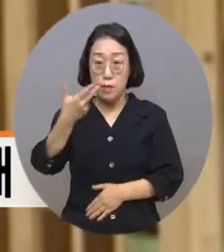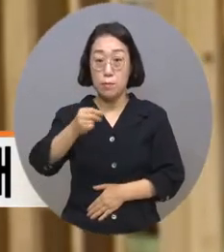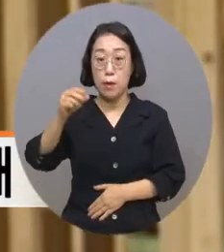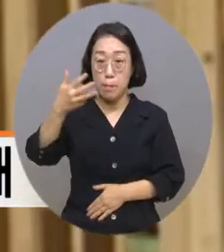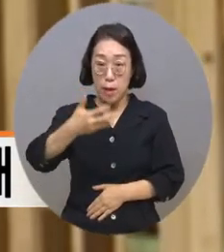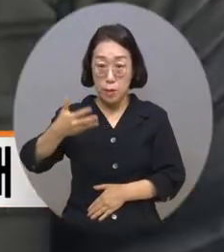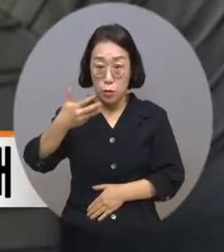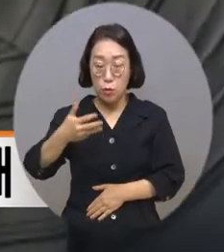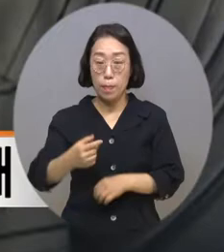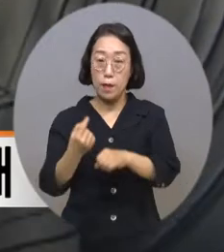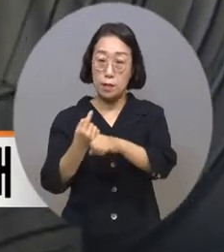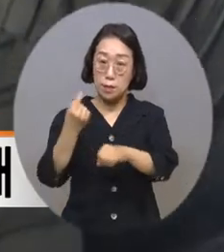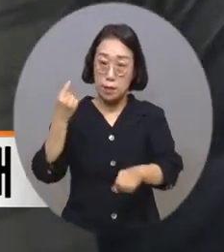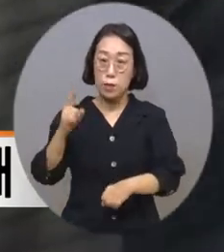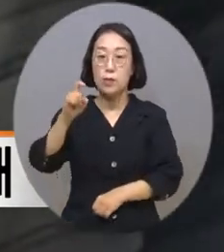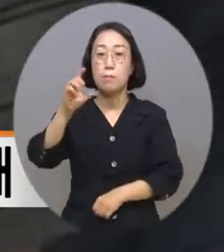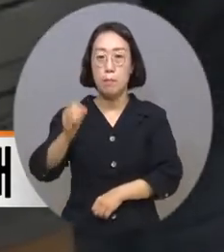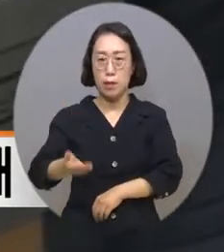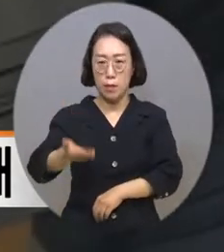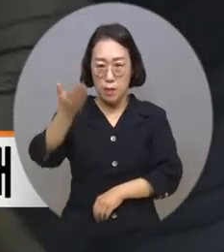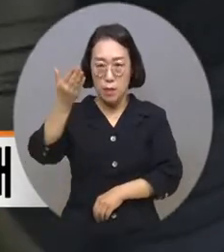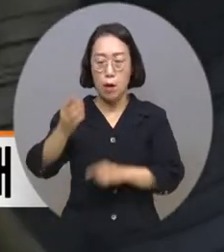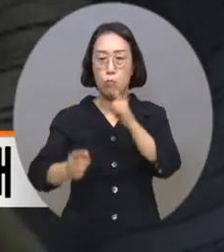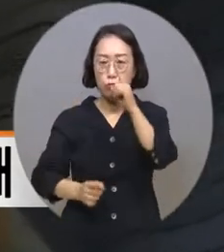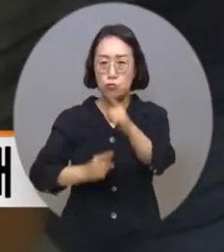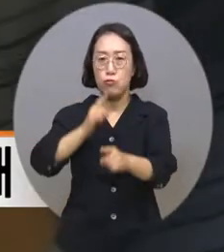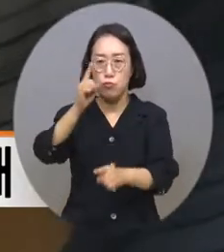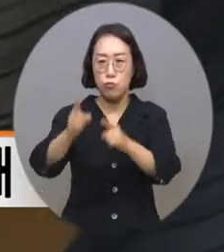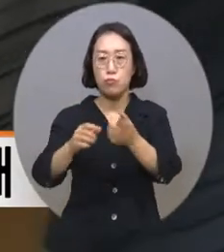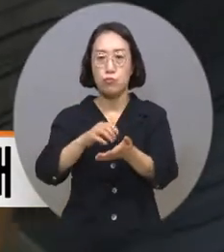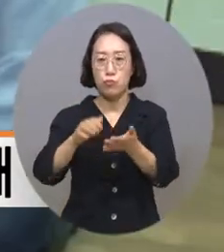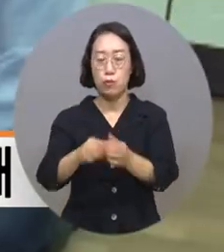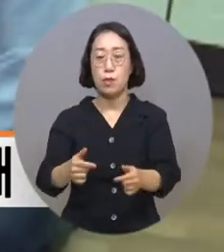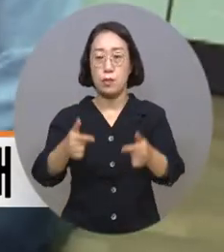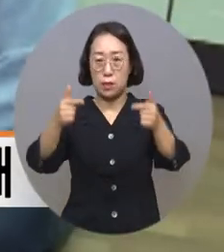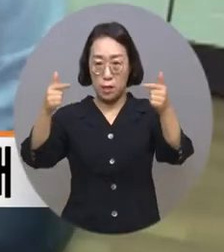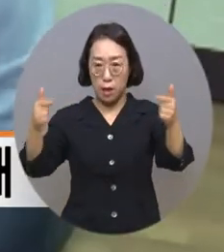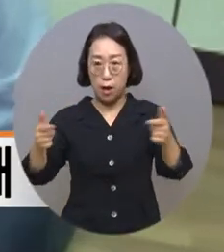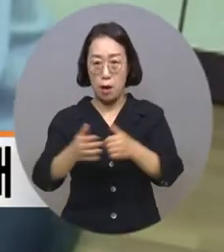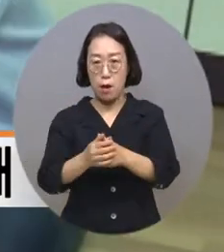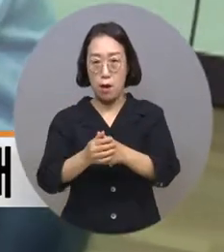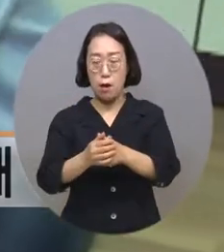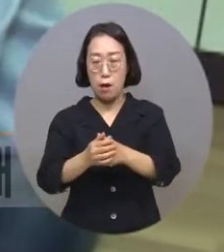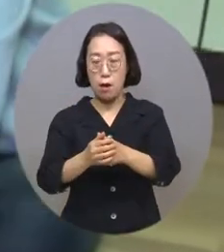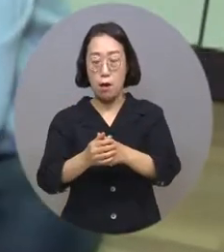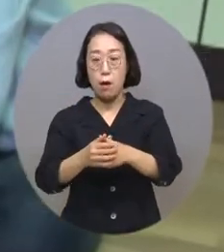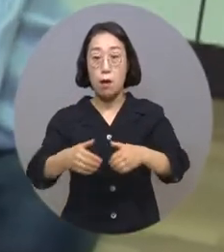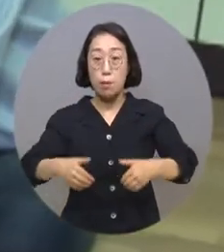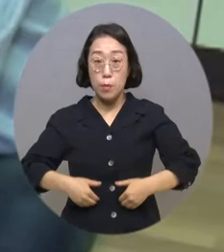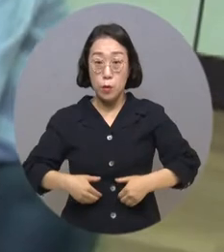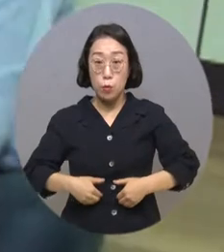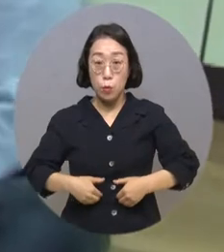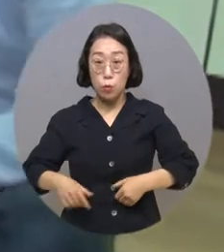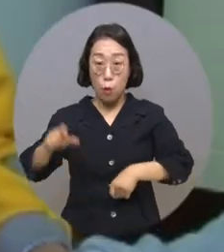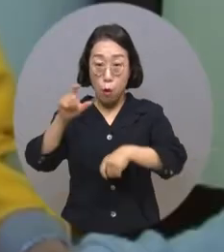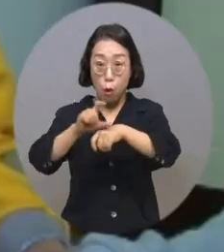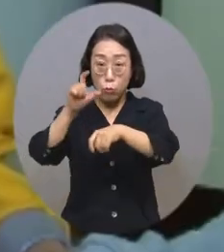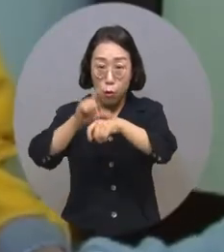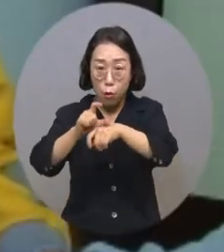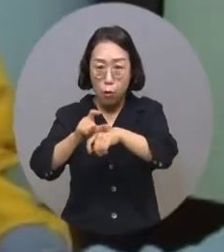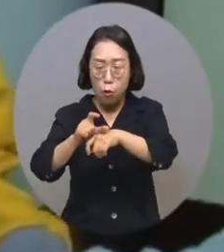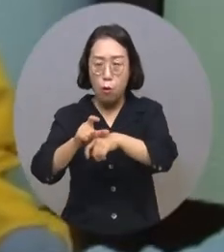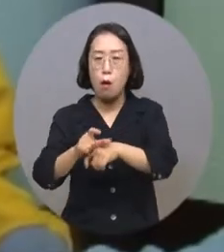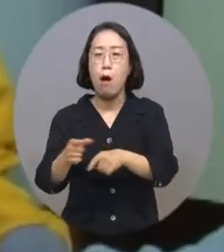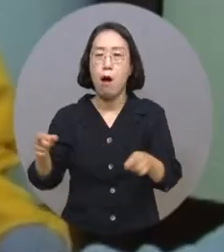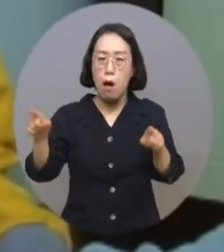숫자는 치안에 10만여 명으로 계속해서 증가하고 있습니다 증가는 이용자수 만큼 현장이 불만 더 함께